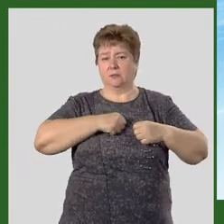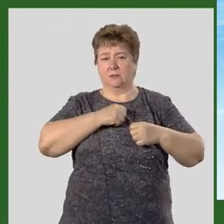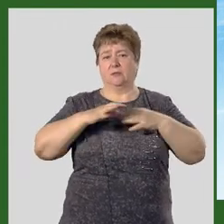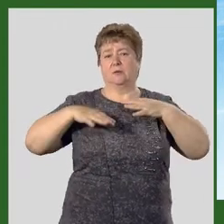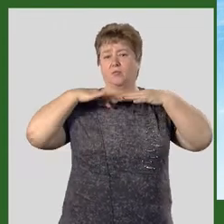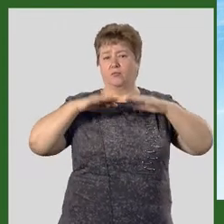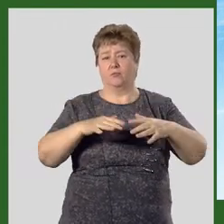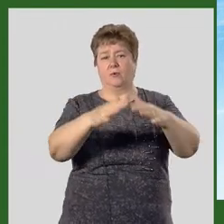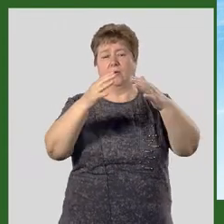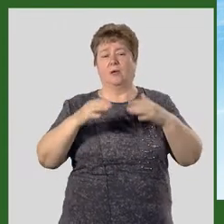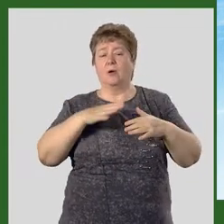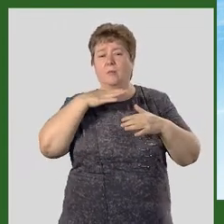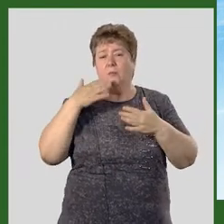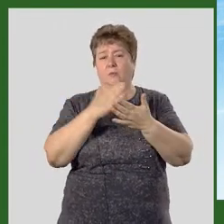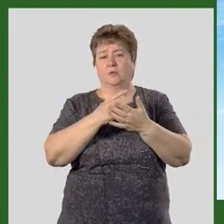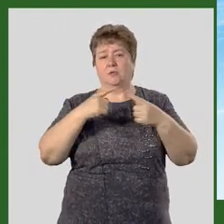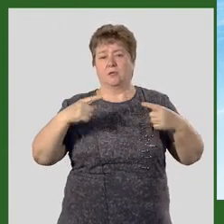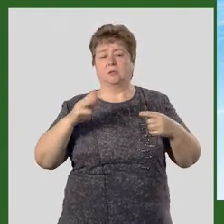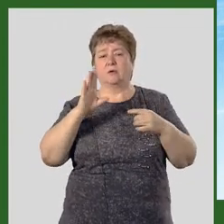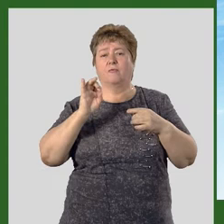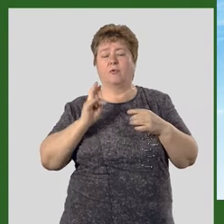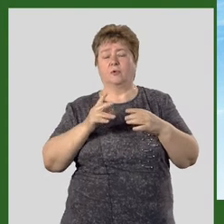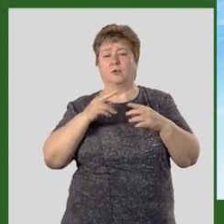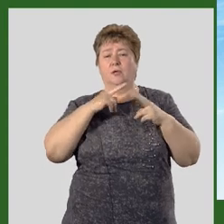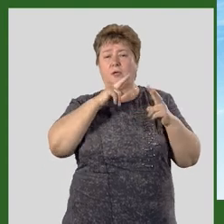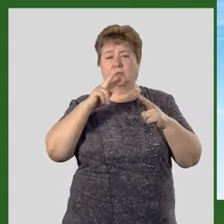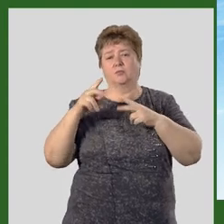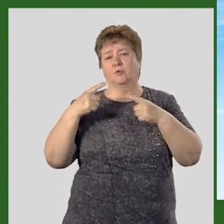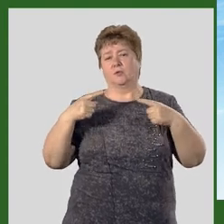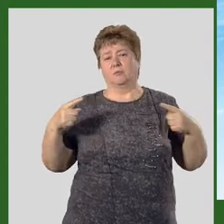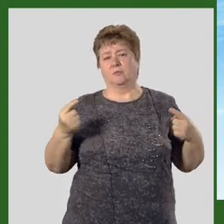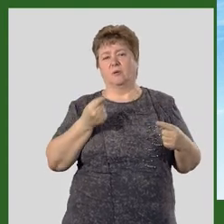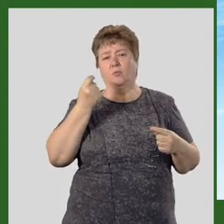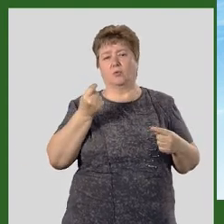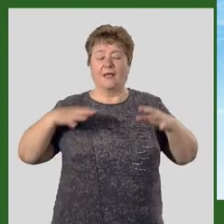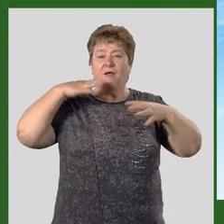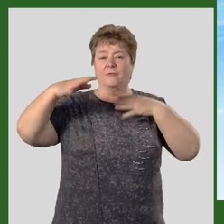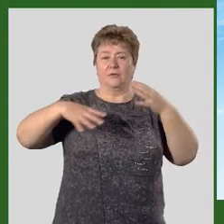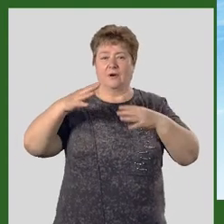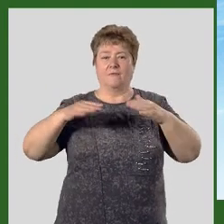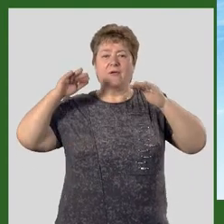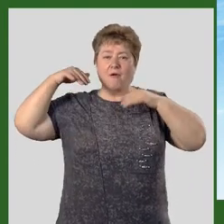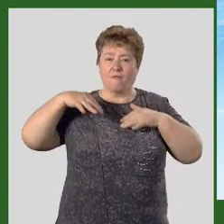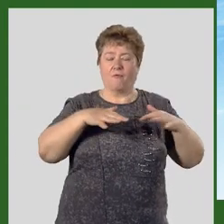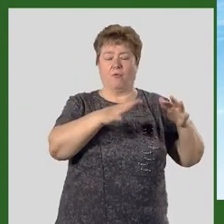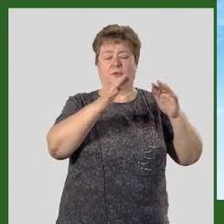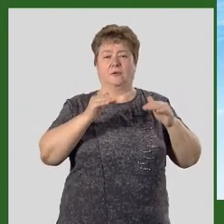Существует много видов волн. Мы рассмотрим только некоторые. Ветровые волны.